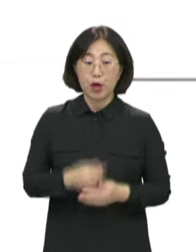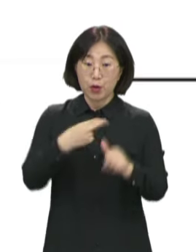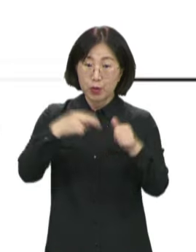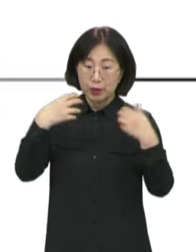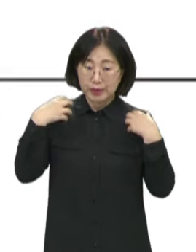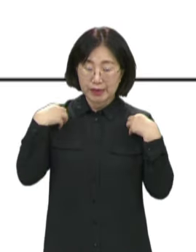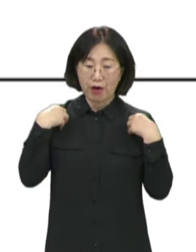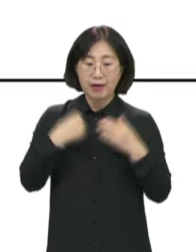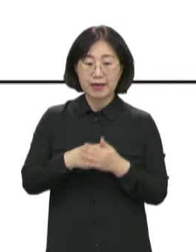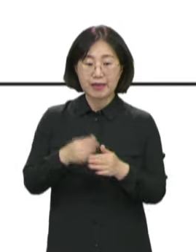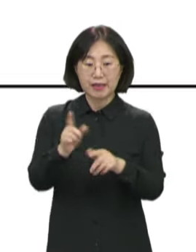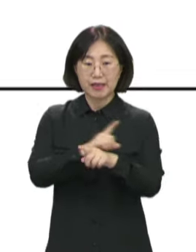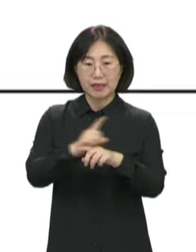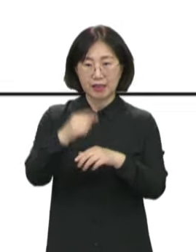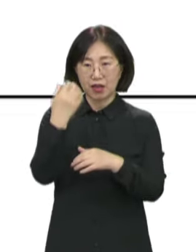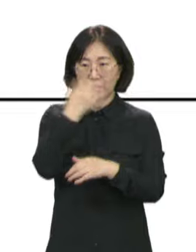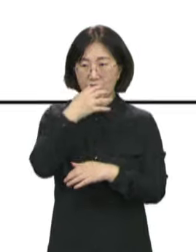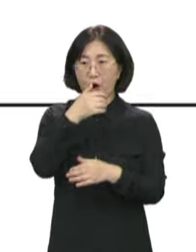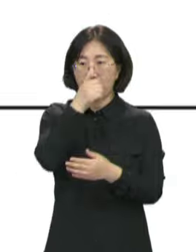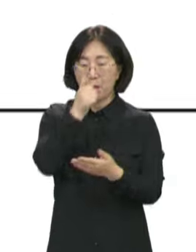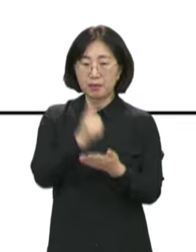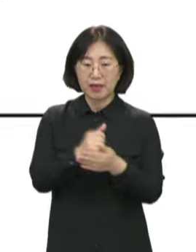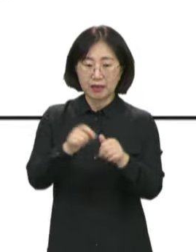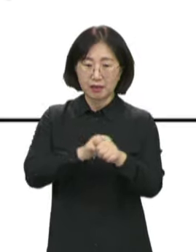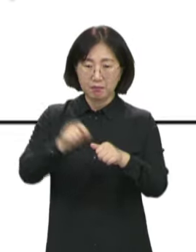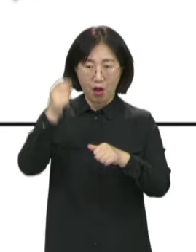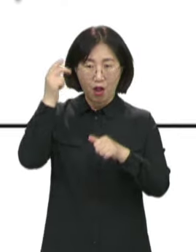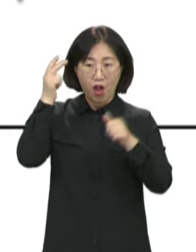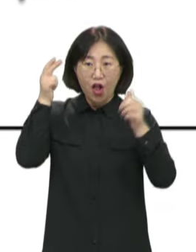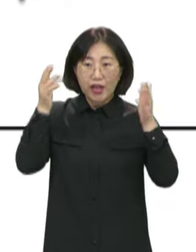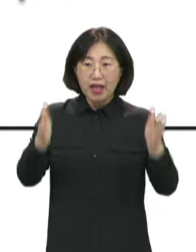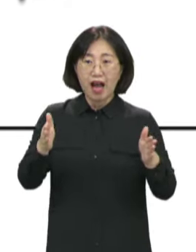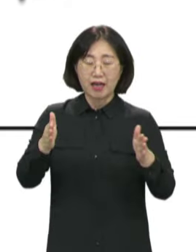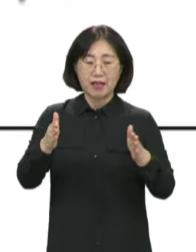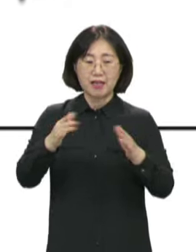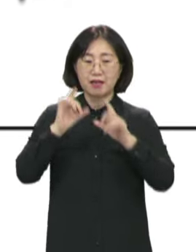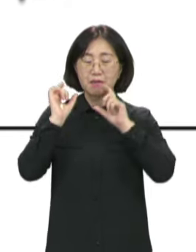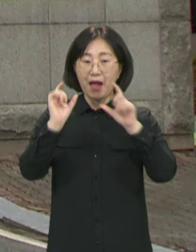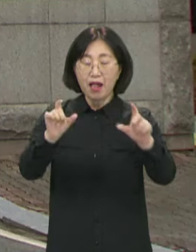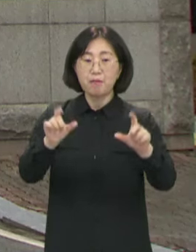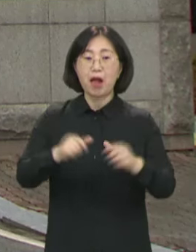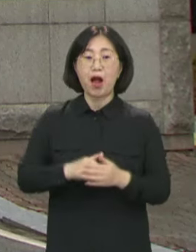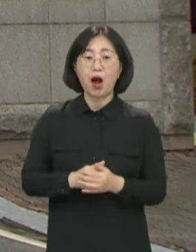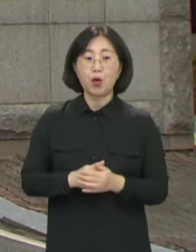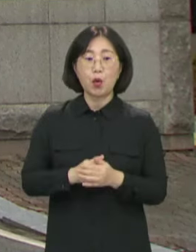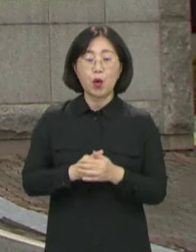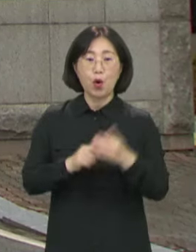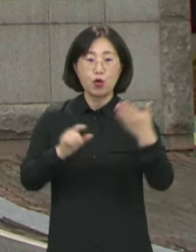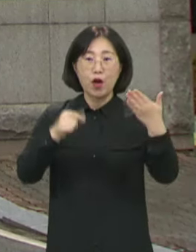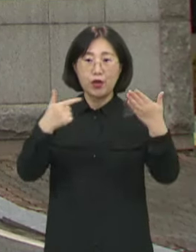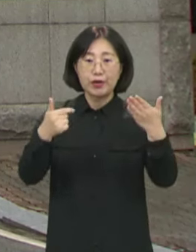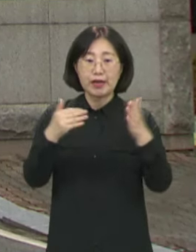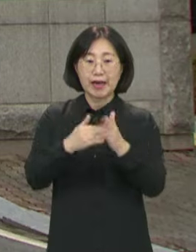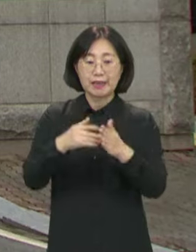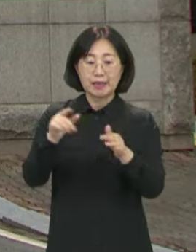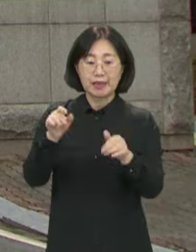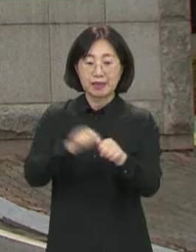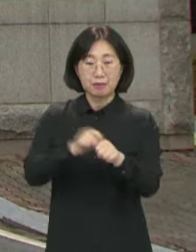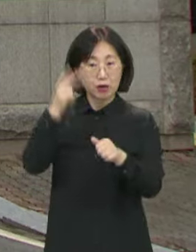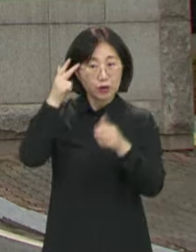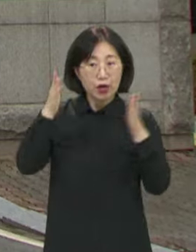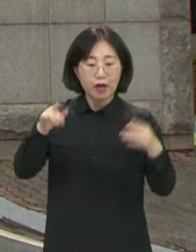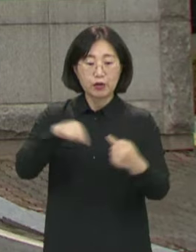교육청이 디지털 성범죄 특별주의보를 발령하고 다음 달 6일까지 특별교육주간을 운영하는 가운데 수사를